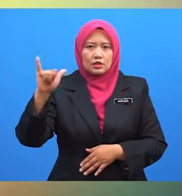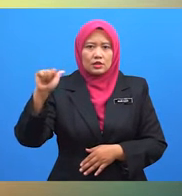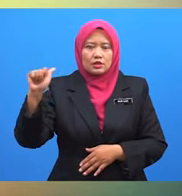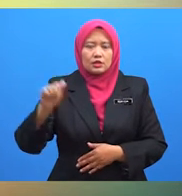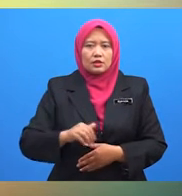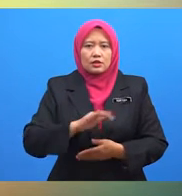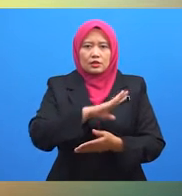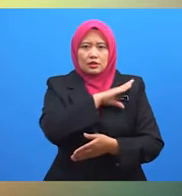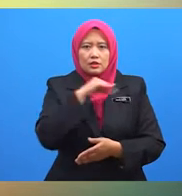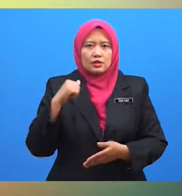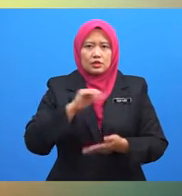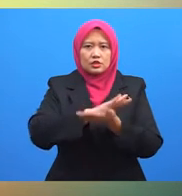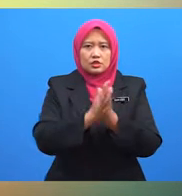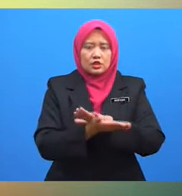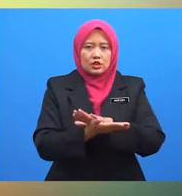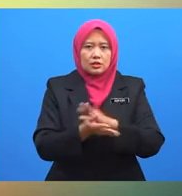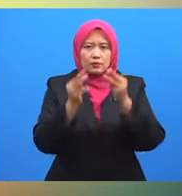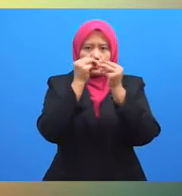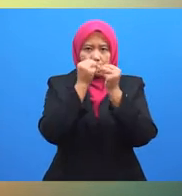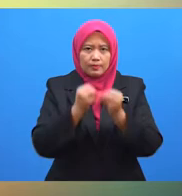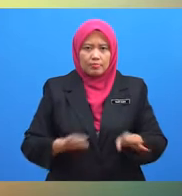mengandungi maklumat di atas ialah